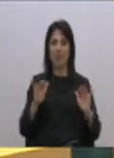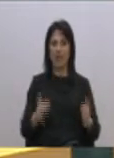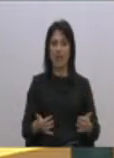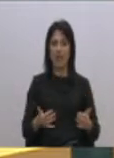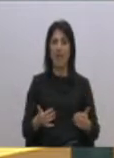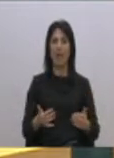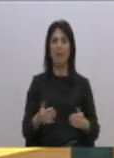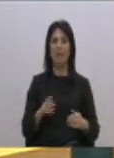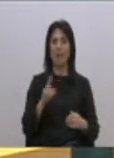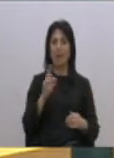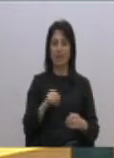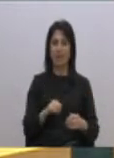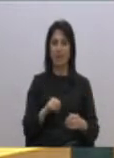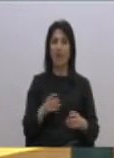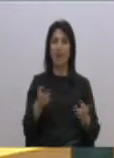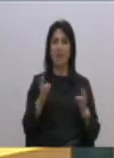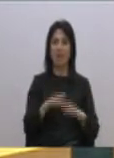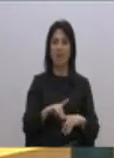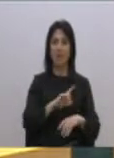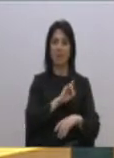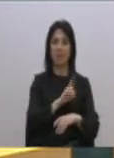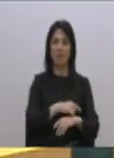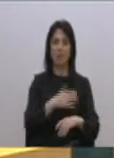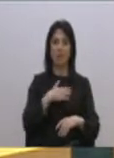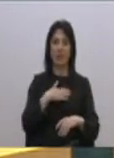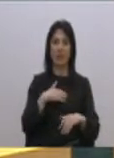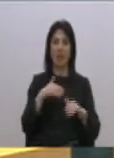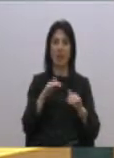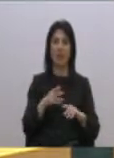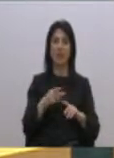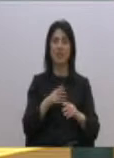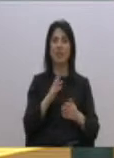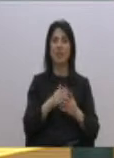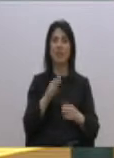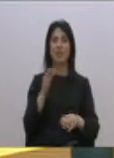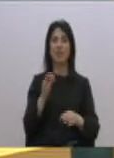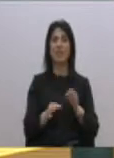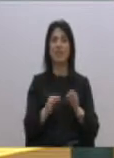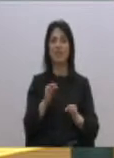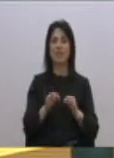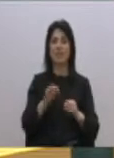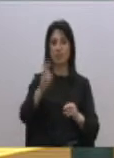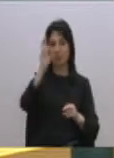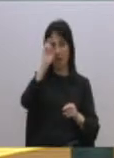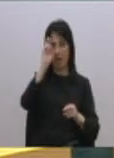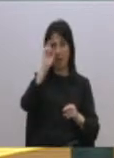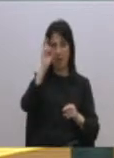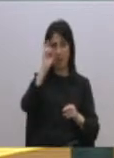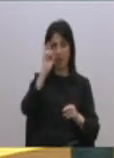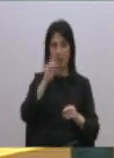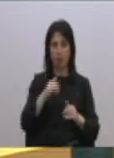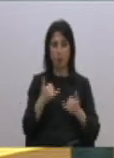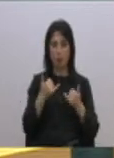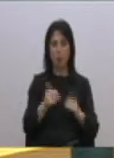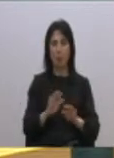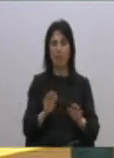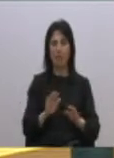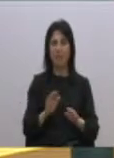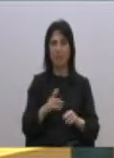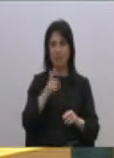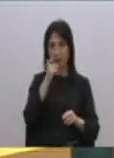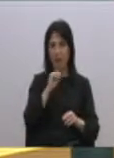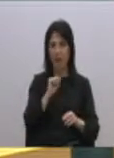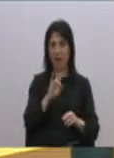და დატოვებ ძალაში ჩვენ გადაწყვეტილებას. ეს არის სასამართლო ხელისუფლების უპატივცემულობა და